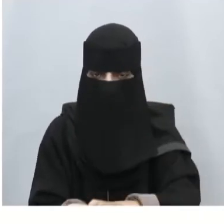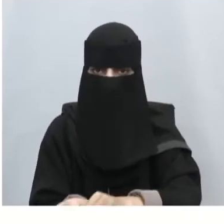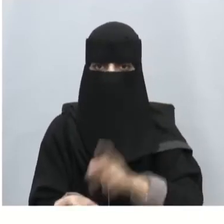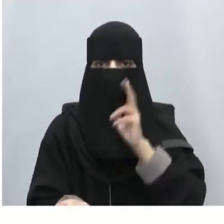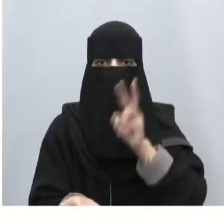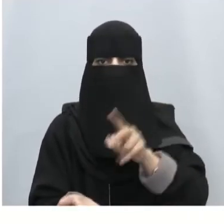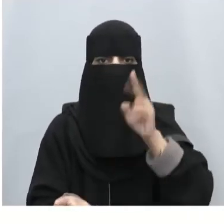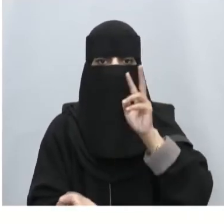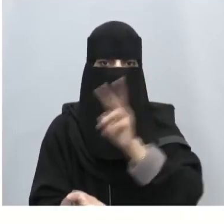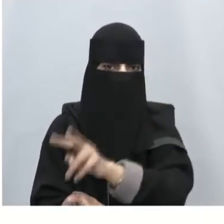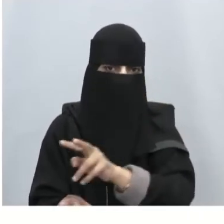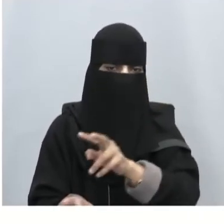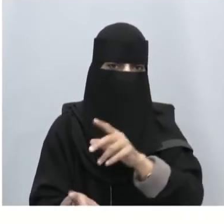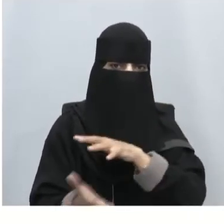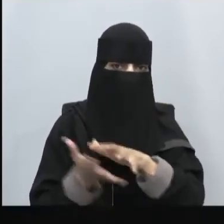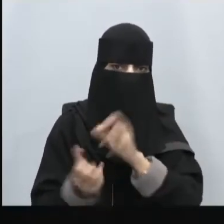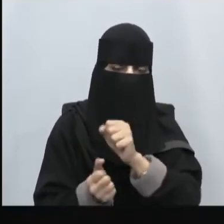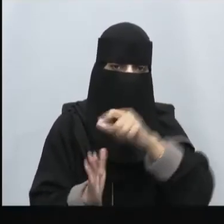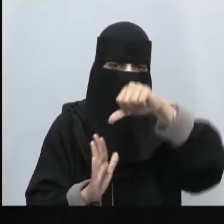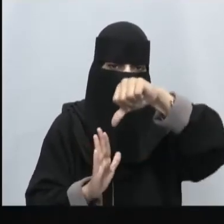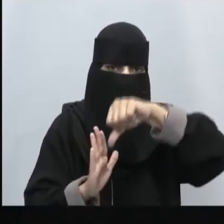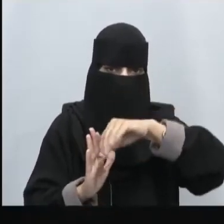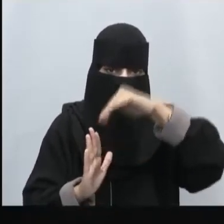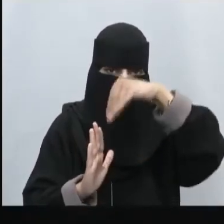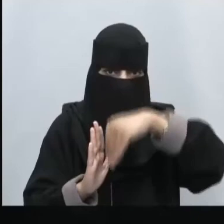الضعف السائده لدى الدوله العباسيه